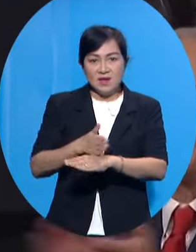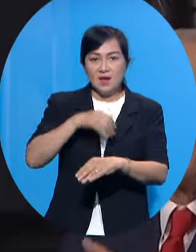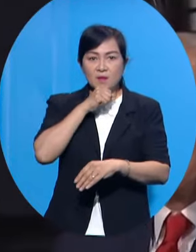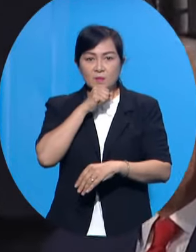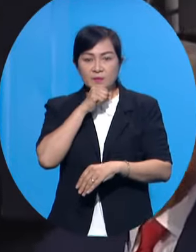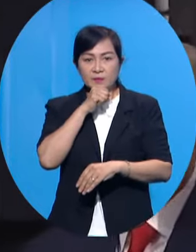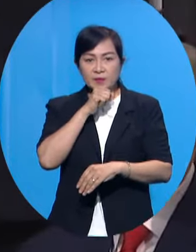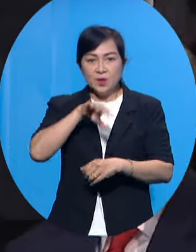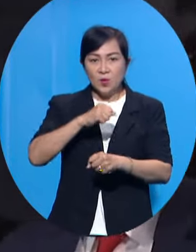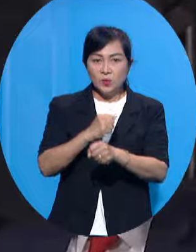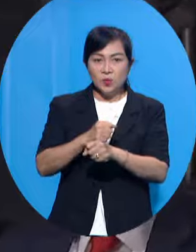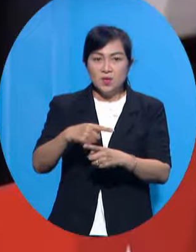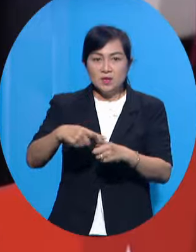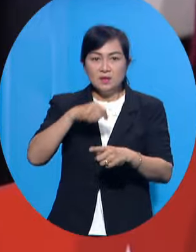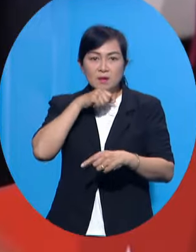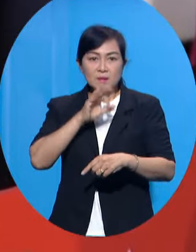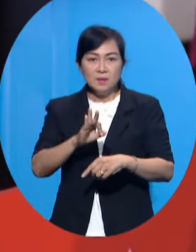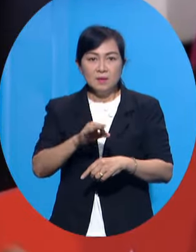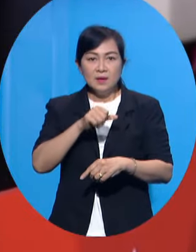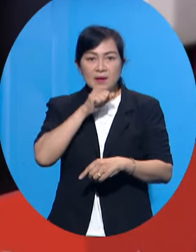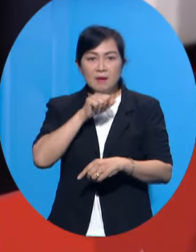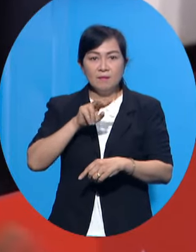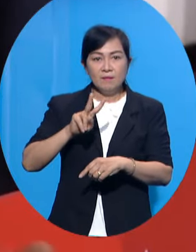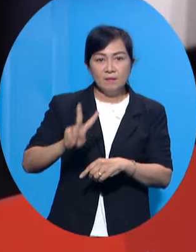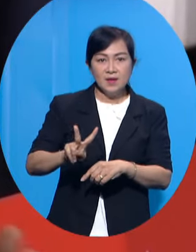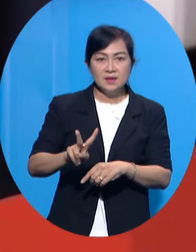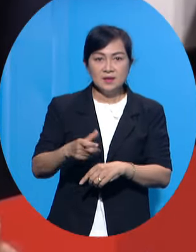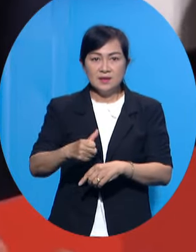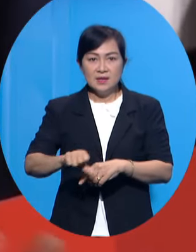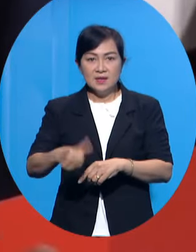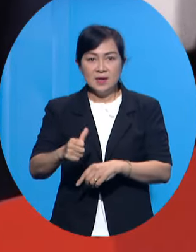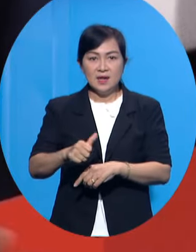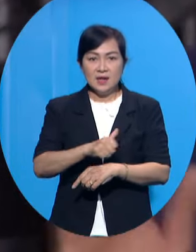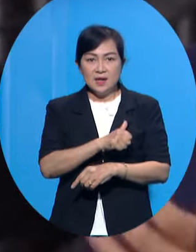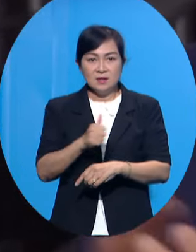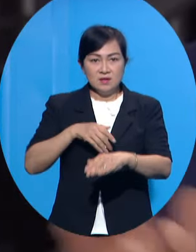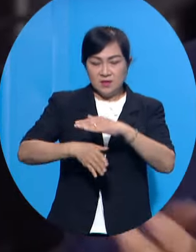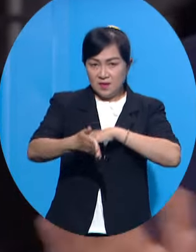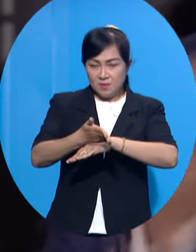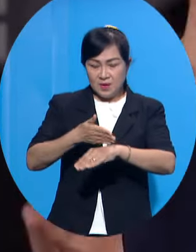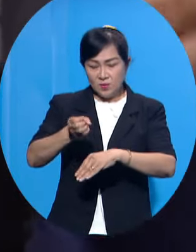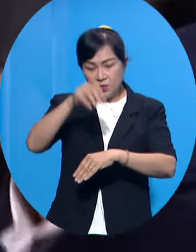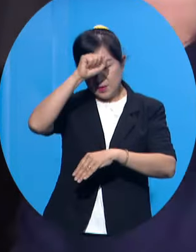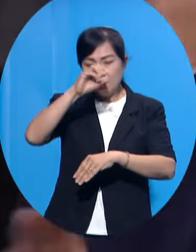của ông với số tuổi chỉ bằng phân nửa ông trump ông V được đánh giá sẽ là chính trị gia tiềm năng của đảng Cộng Hòa